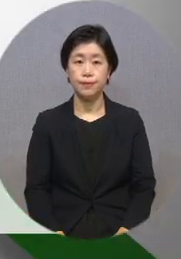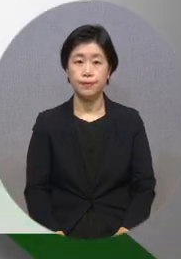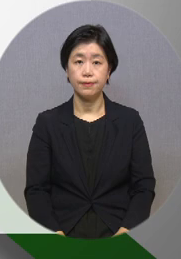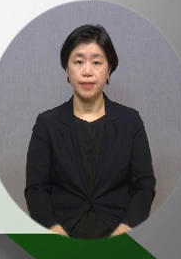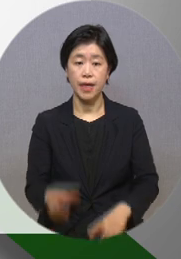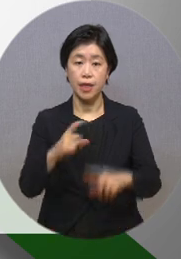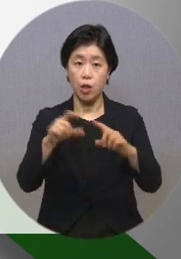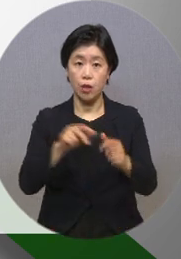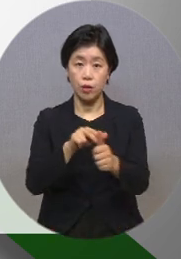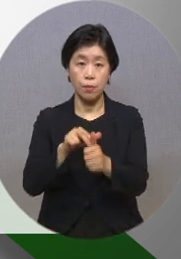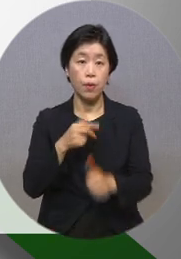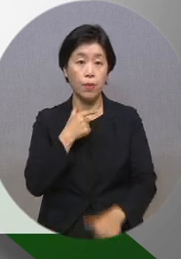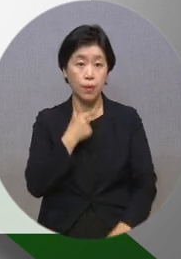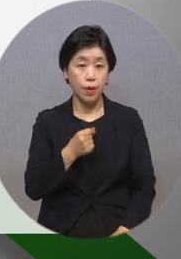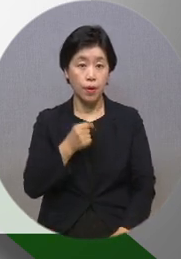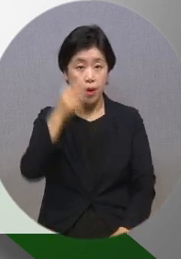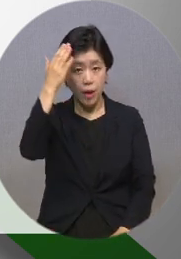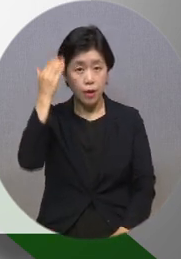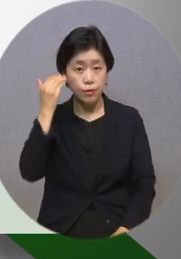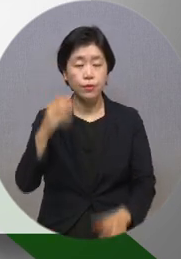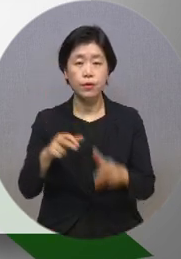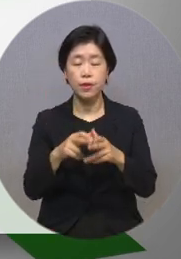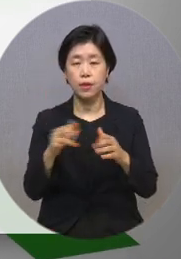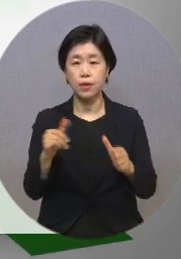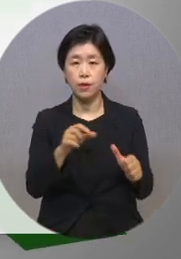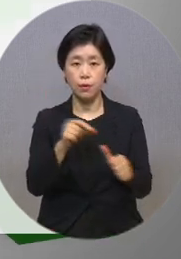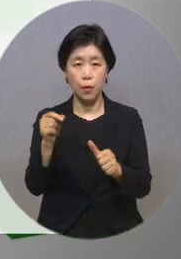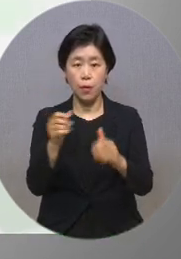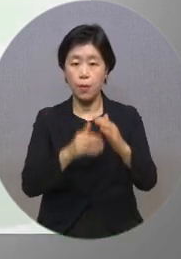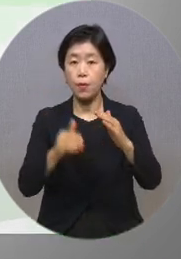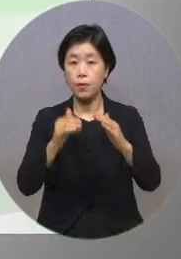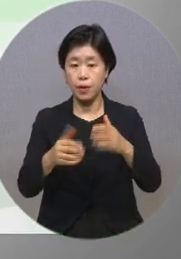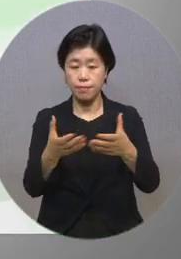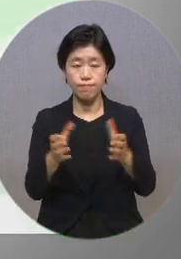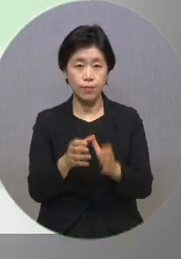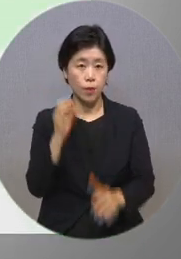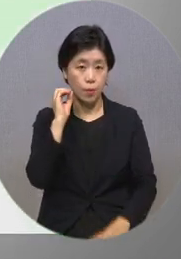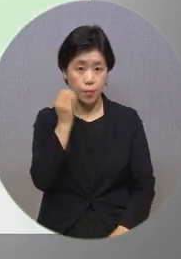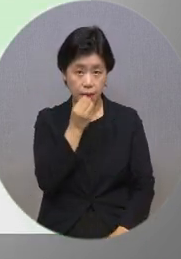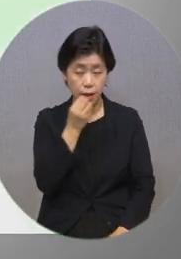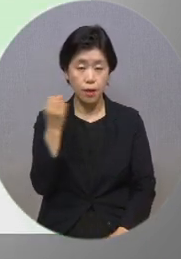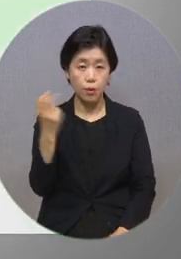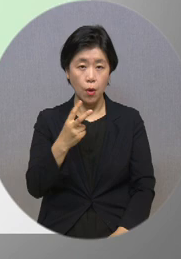더 자세한 입사 지원과 문의사항은 한국장애인고용공단 누리집이나